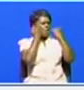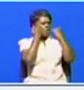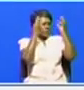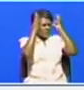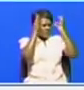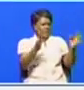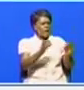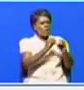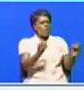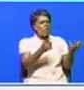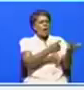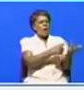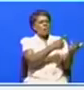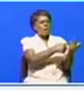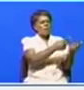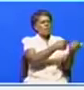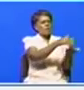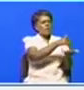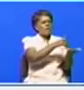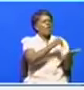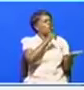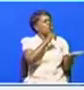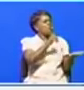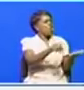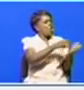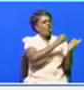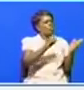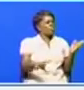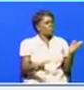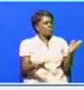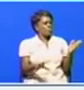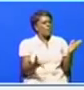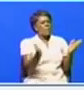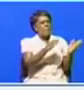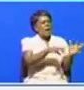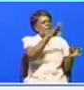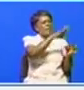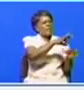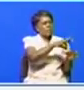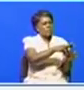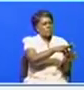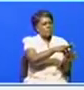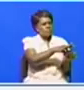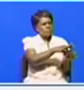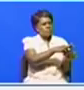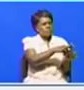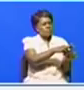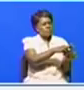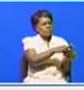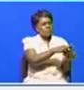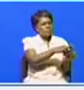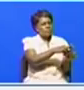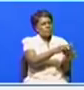haikuamua kuhesabu kura kwenye polling stations zote badala ya kuambiwa Wakenya kwamba warudie uchaguzi. Na